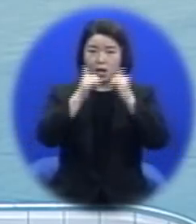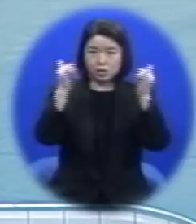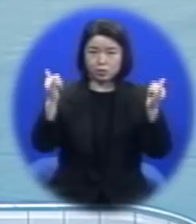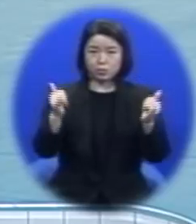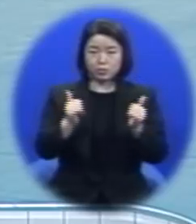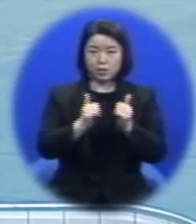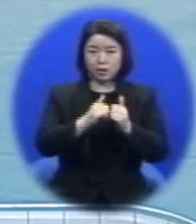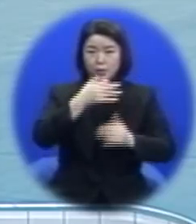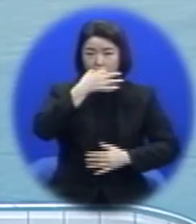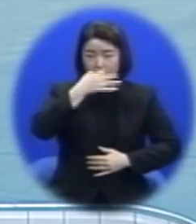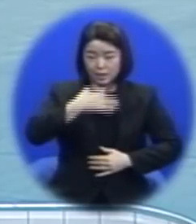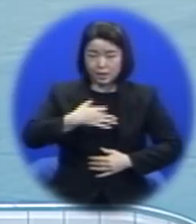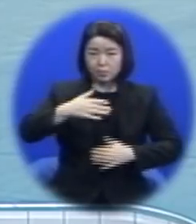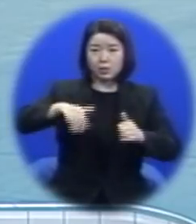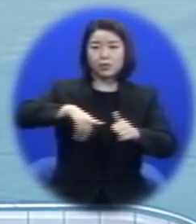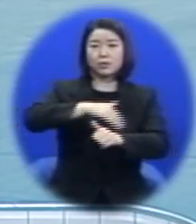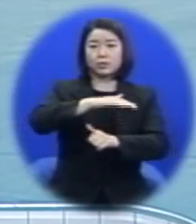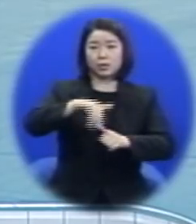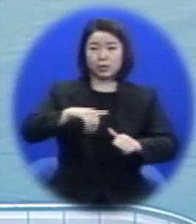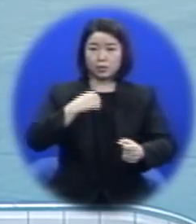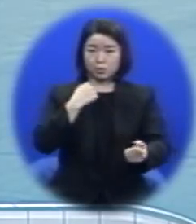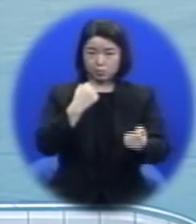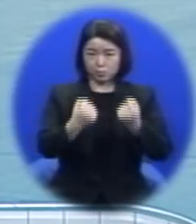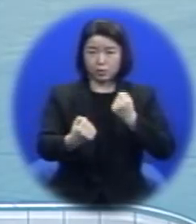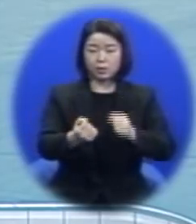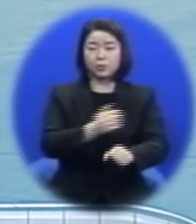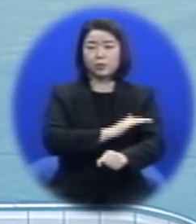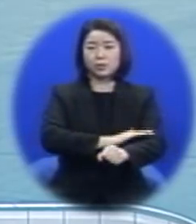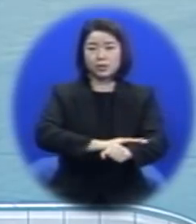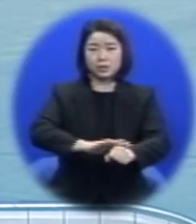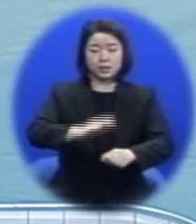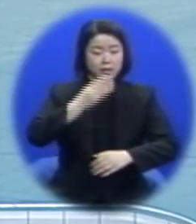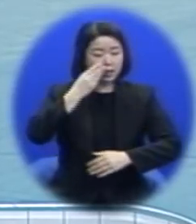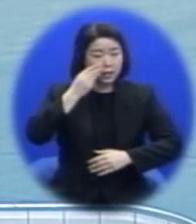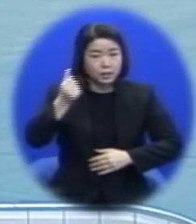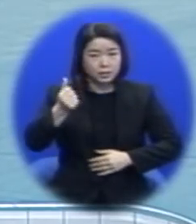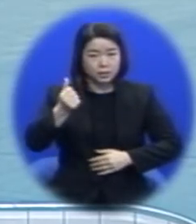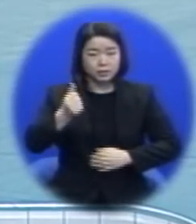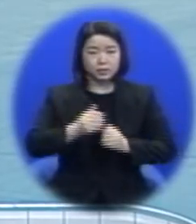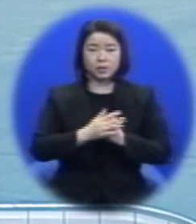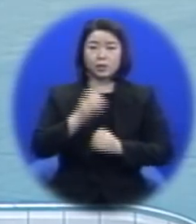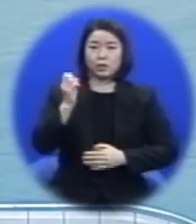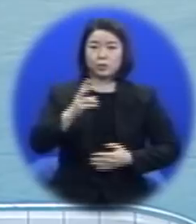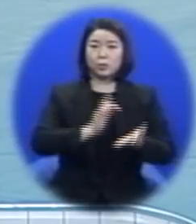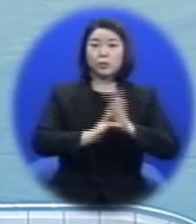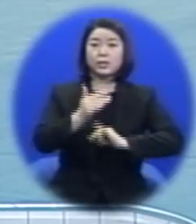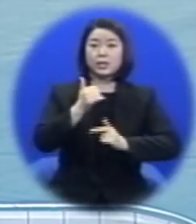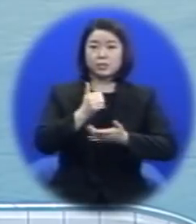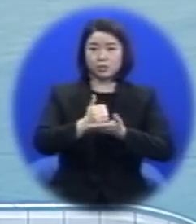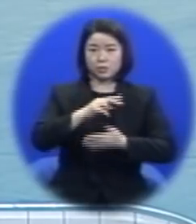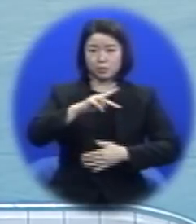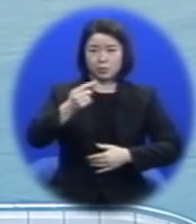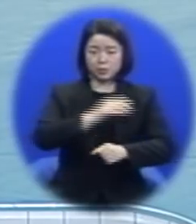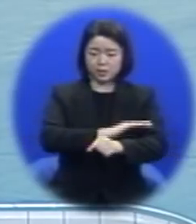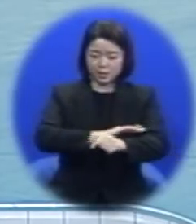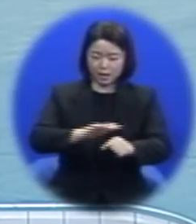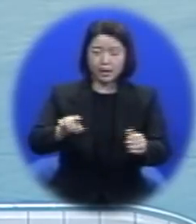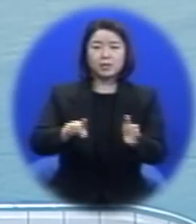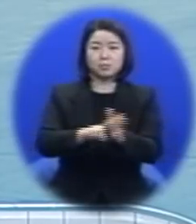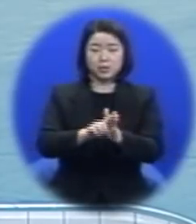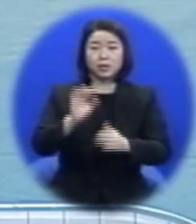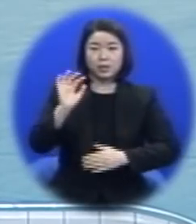어려운 여건에도 불구하고 잘 적응했구나. 그리고 또 예수님까지 잘 믿게 됐구나. 그게